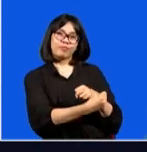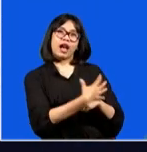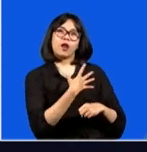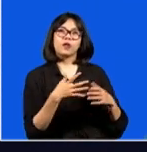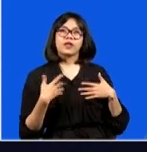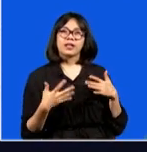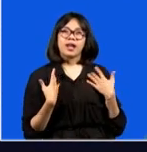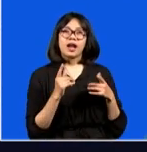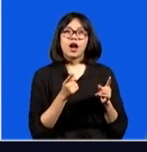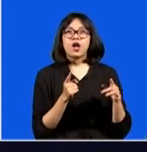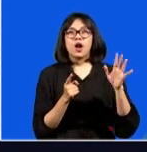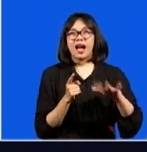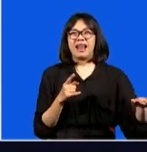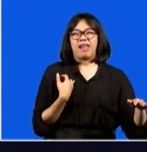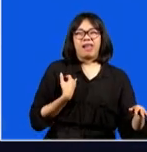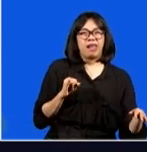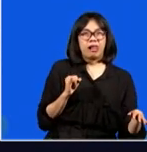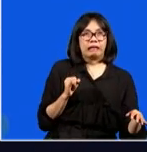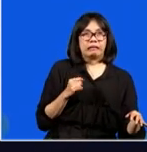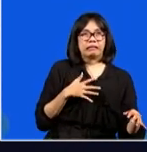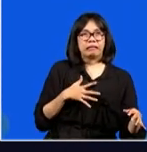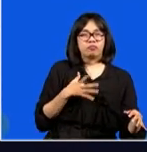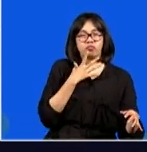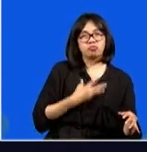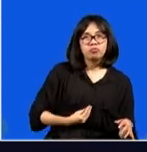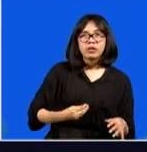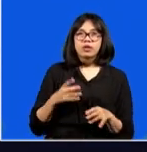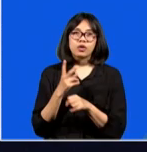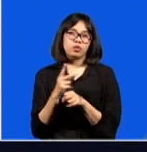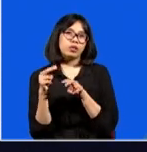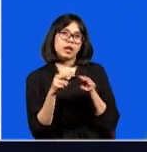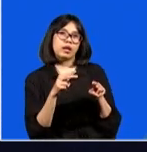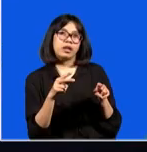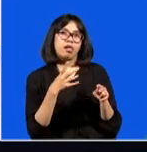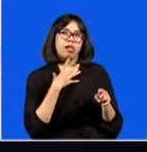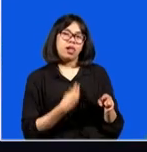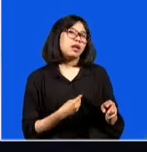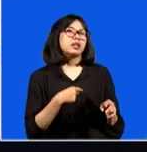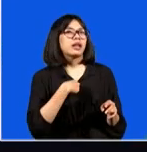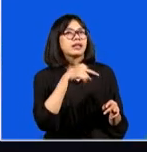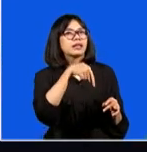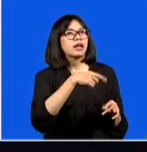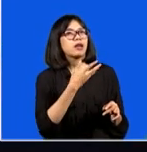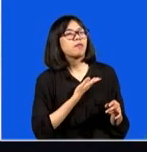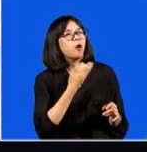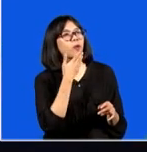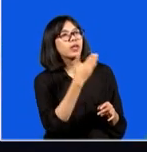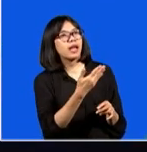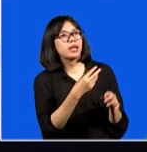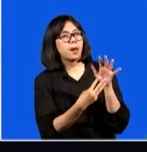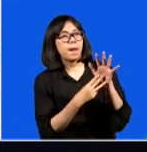yang pasti kalau melihat anaknya tidak senang pasti tidak bahagia gitu Saya kepengen mungkin nanya mbak Maudy sedikit mengenai